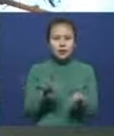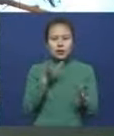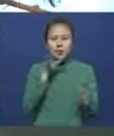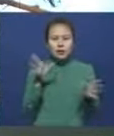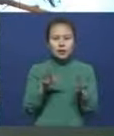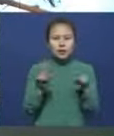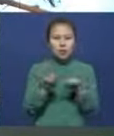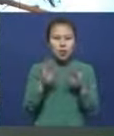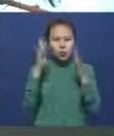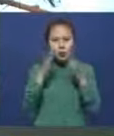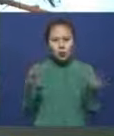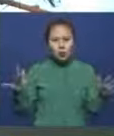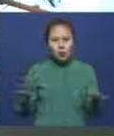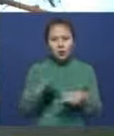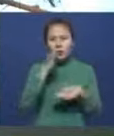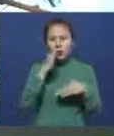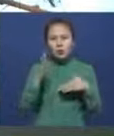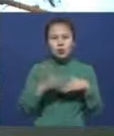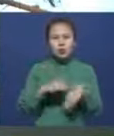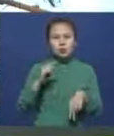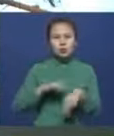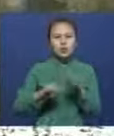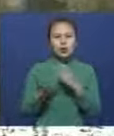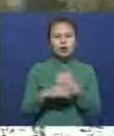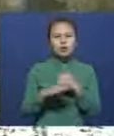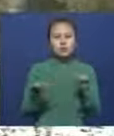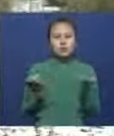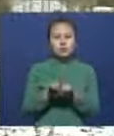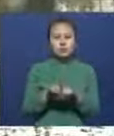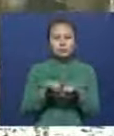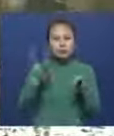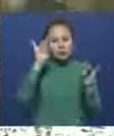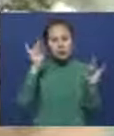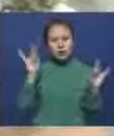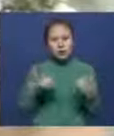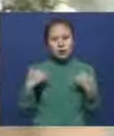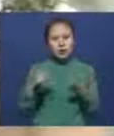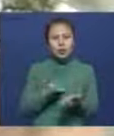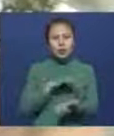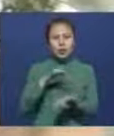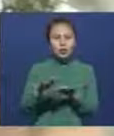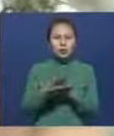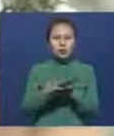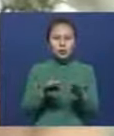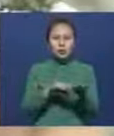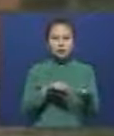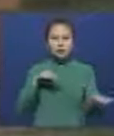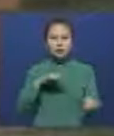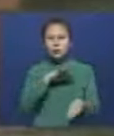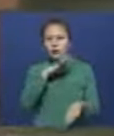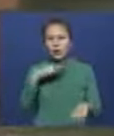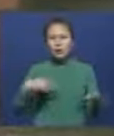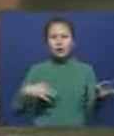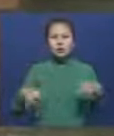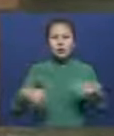Жаңа жыл қарсаңында ғана қыс нышанын сезетін атыраулықтар үшін бұл тосын құбылыс. Содан болар бүгін қала көшелерінде кептелістер пайда болып, жаяу